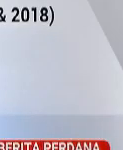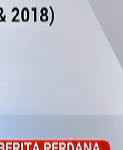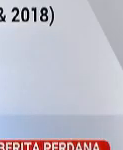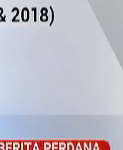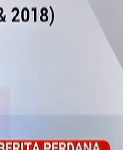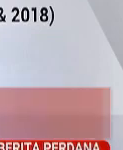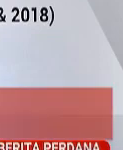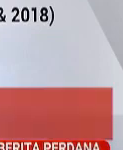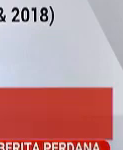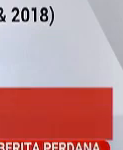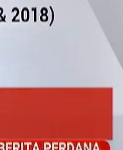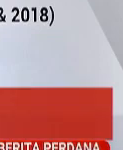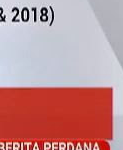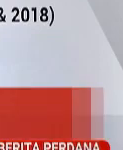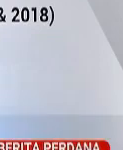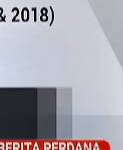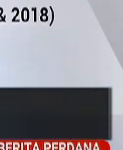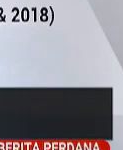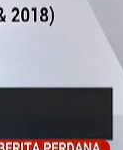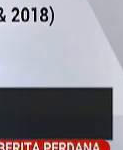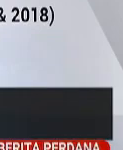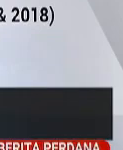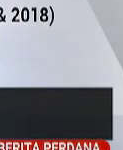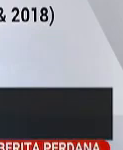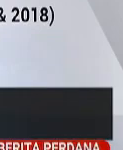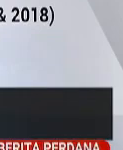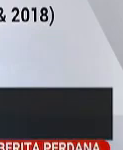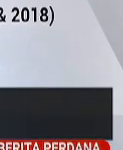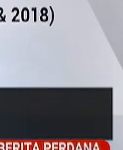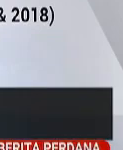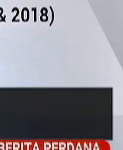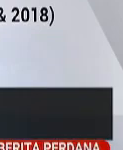Dato' Sri Riza Merikan, Naina Merikan bersyukur.